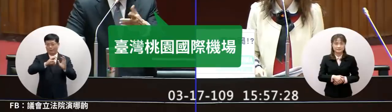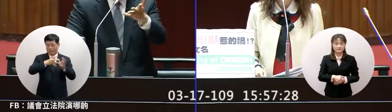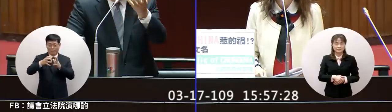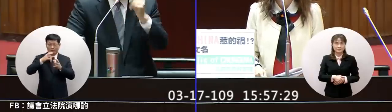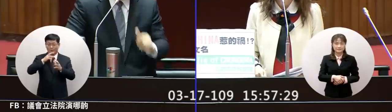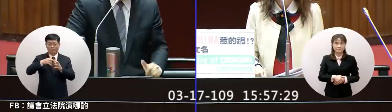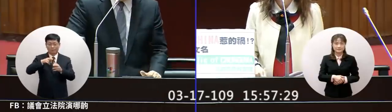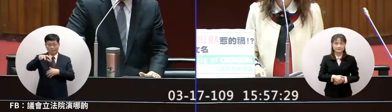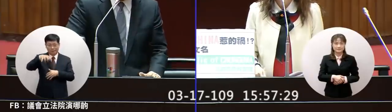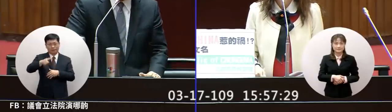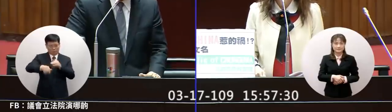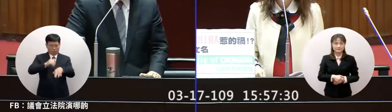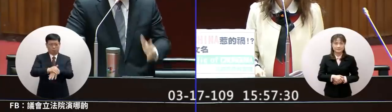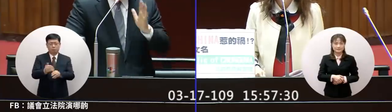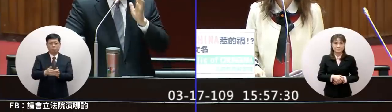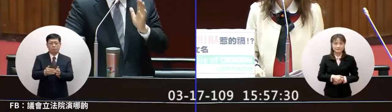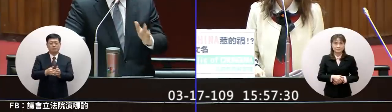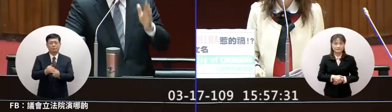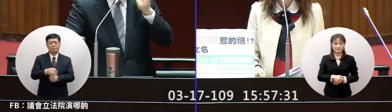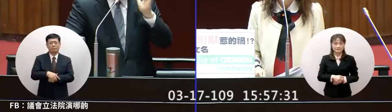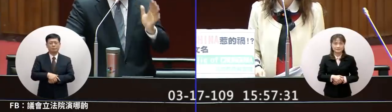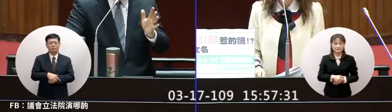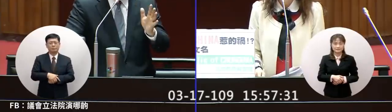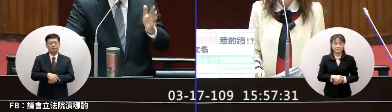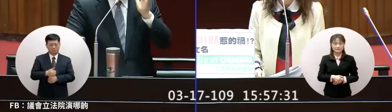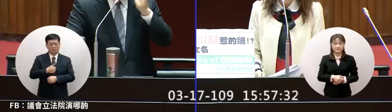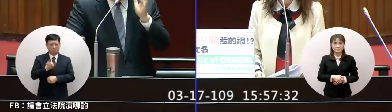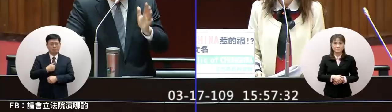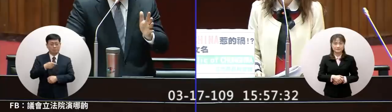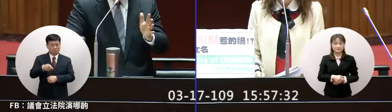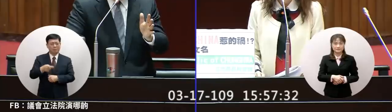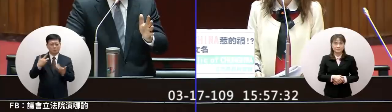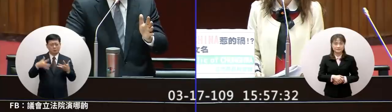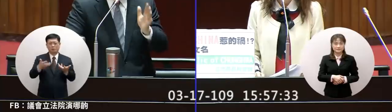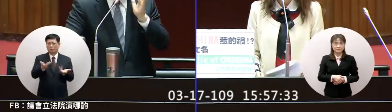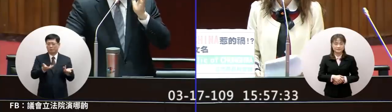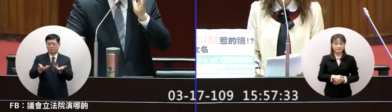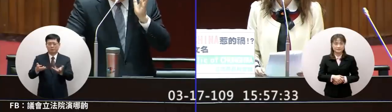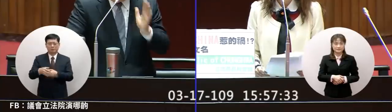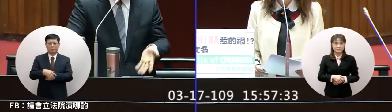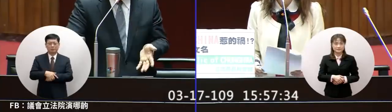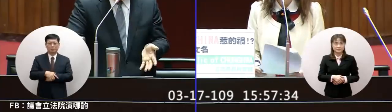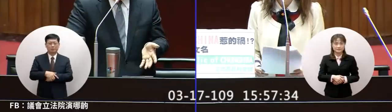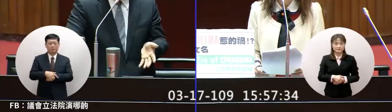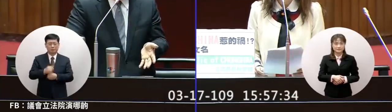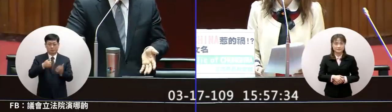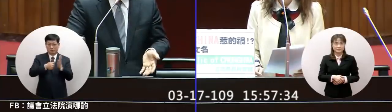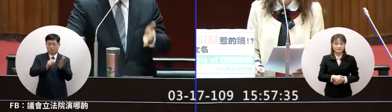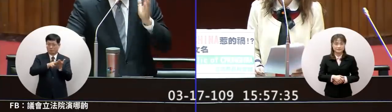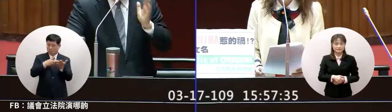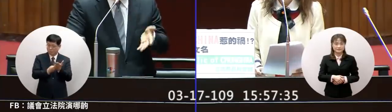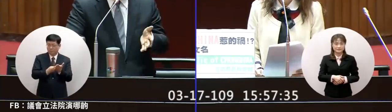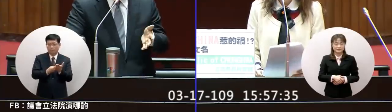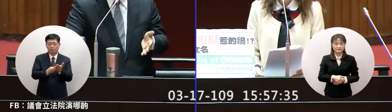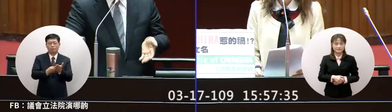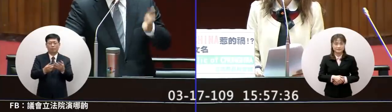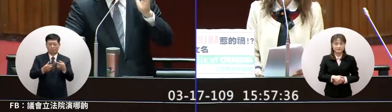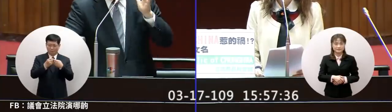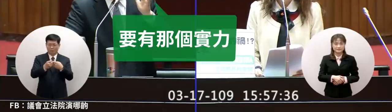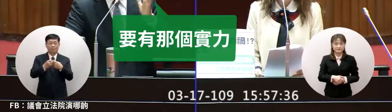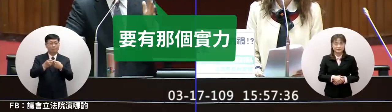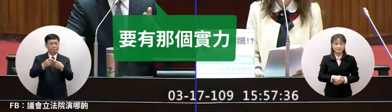机场，一个成功啊。所以其实真侪物件要改名，一方